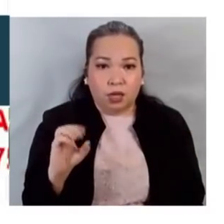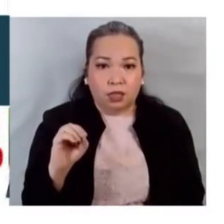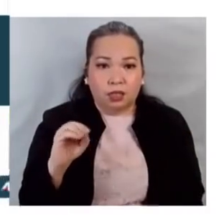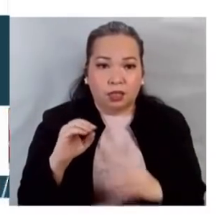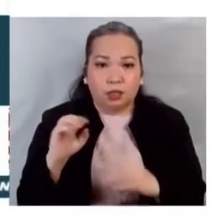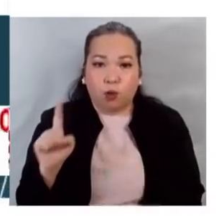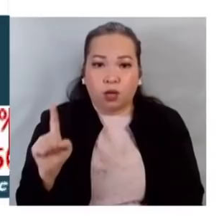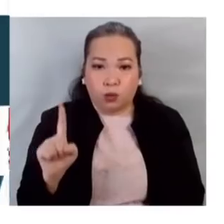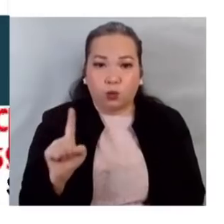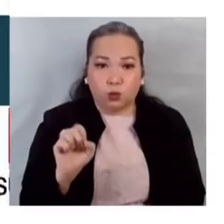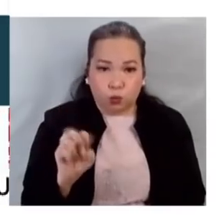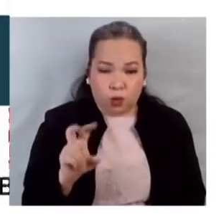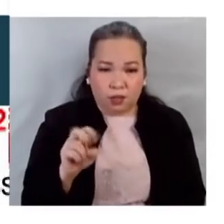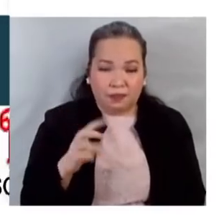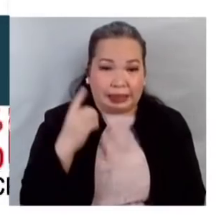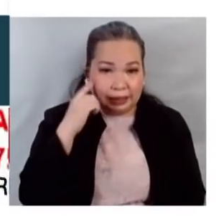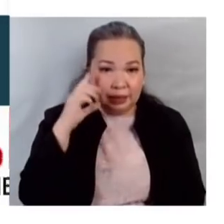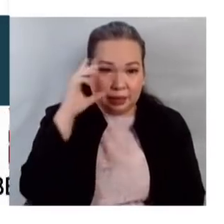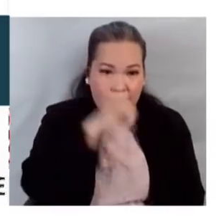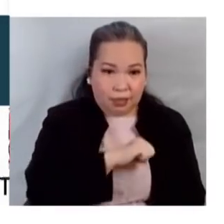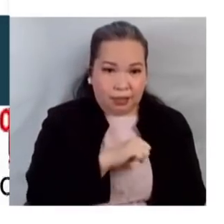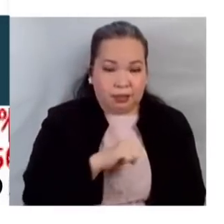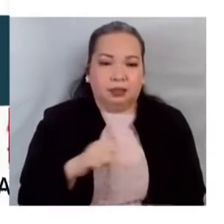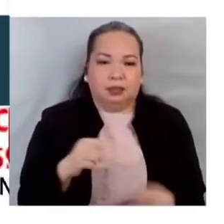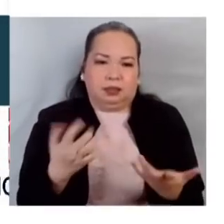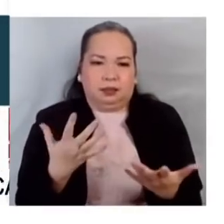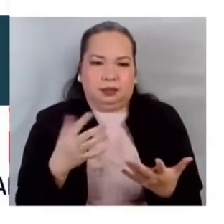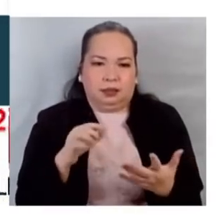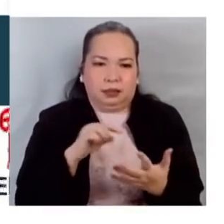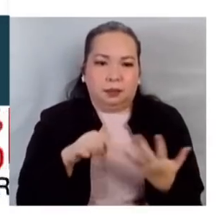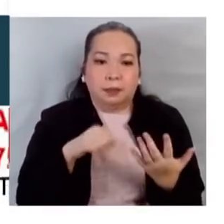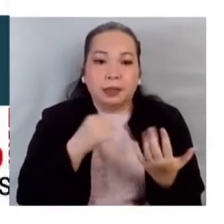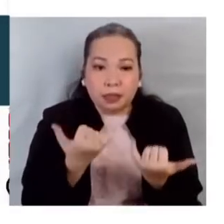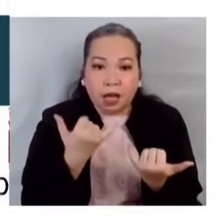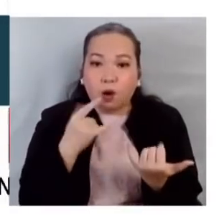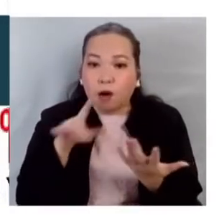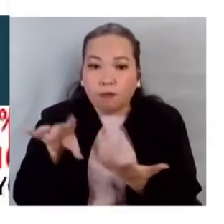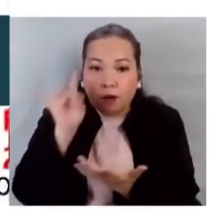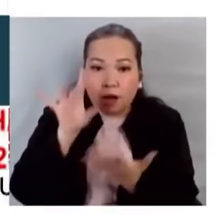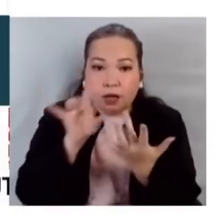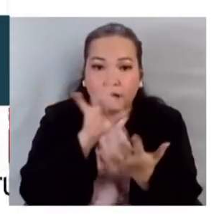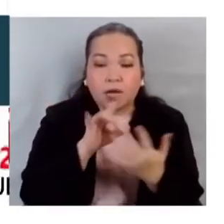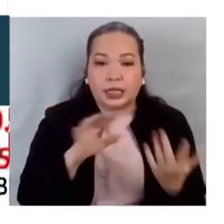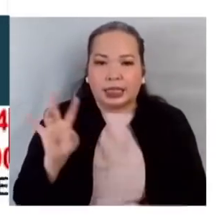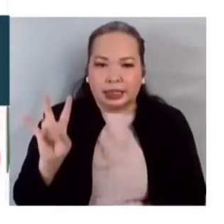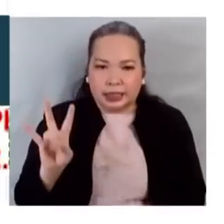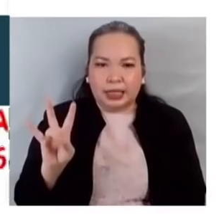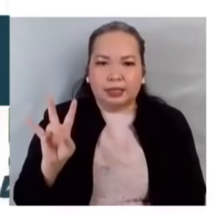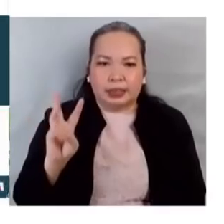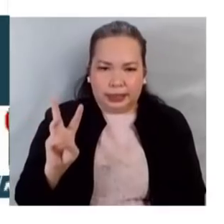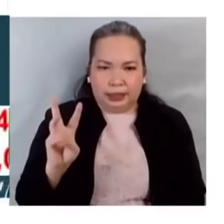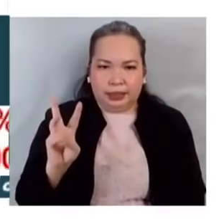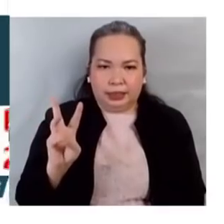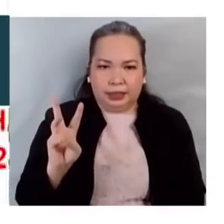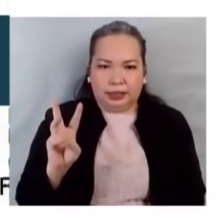112 ata, ma'am. Kusa ngayon kasi we have only 76 active cases ngayon sa ngayon. No?